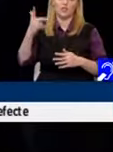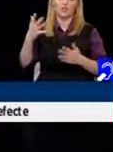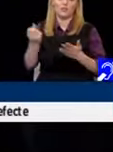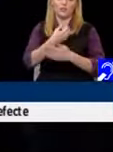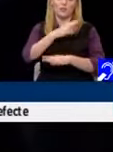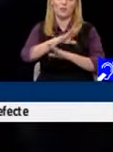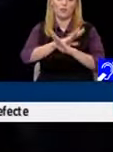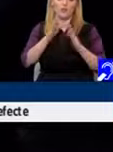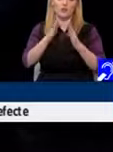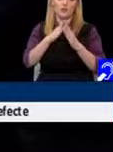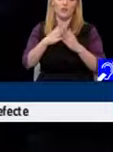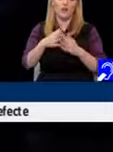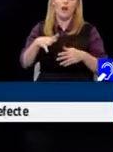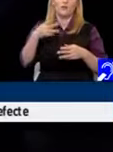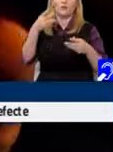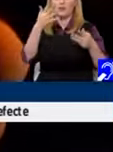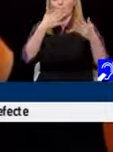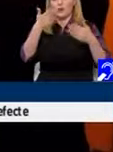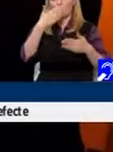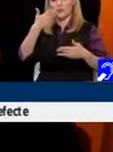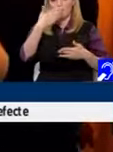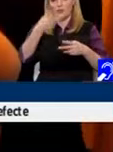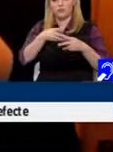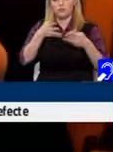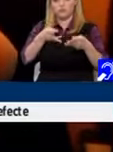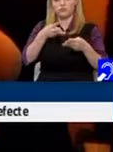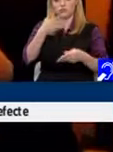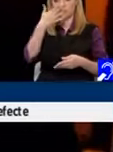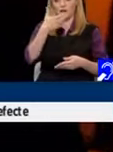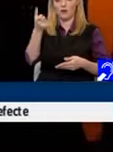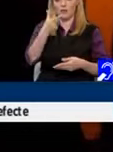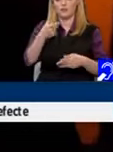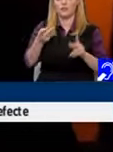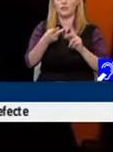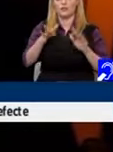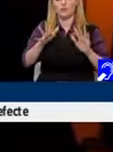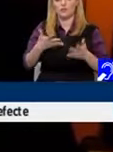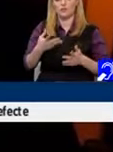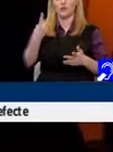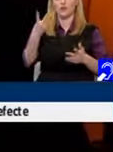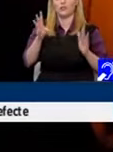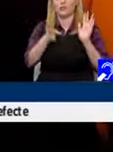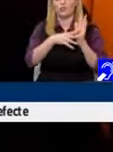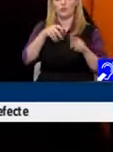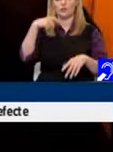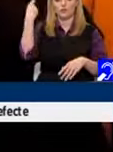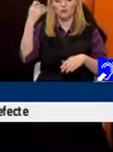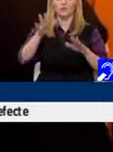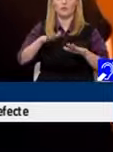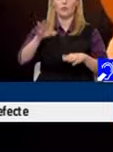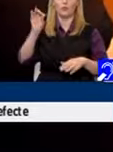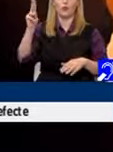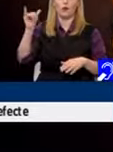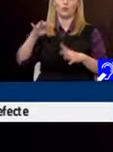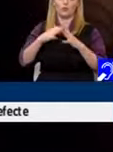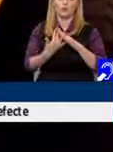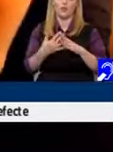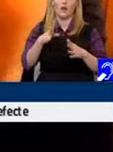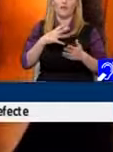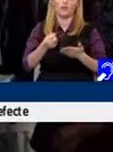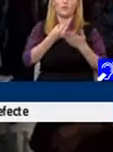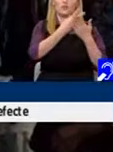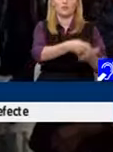în casă după ce s-ar fi intoxicat cu monoxid de carbon. În cel de-al doilea caz, un bărbat de 39 de ani din localitatea Burlacu, care a